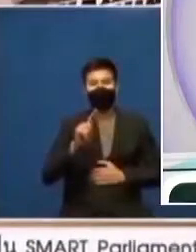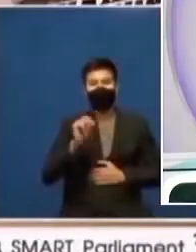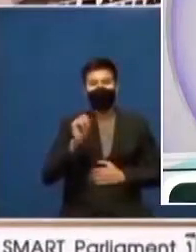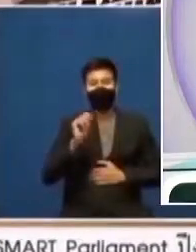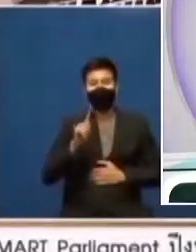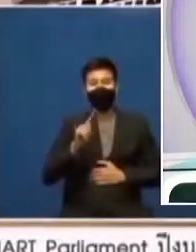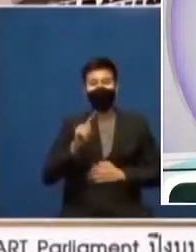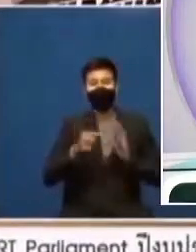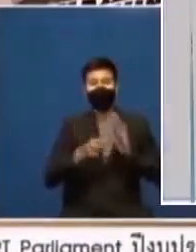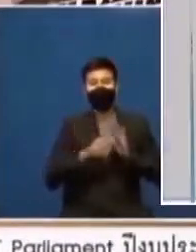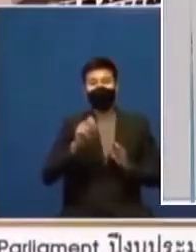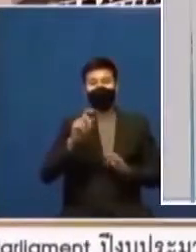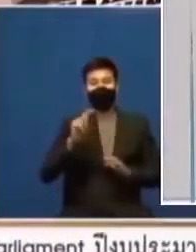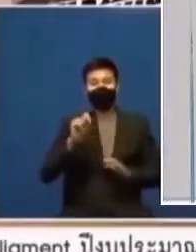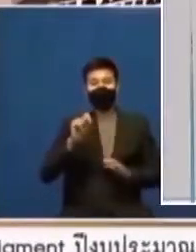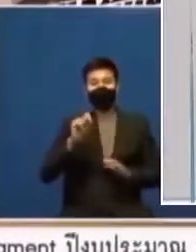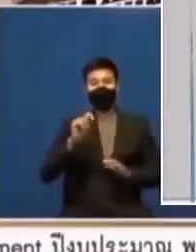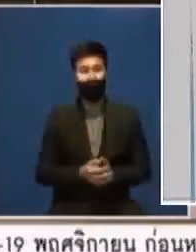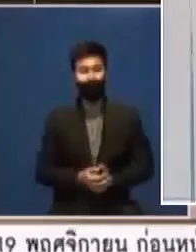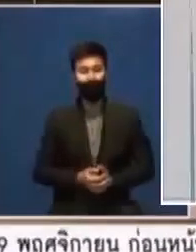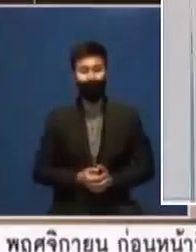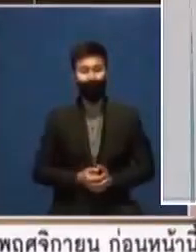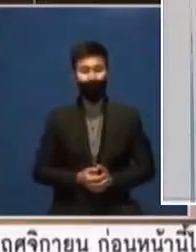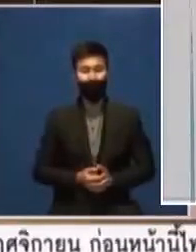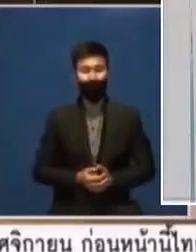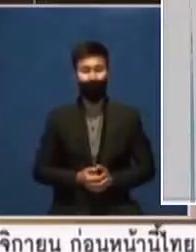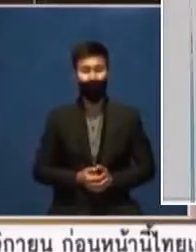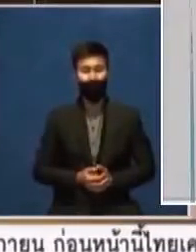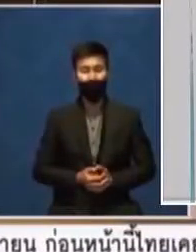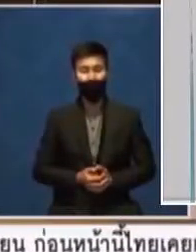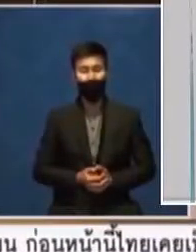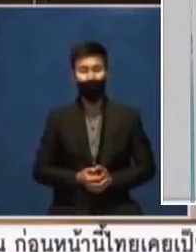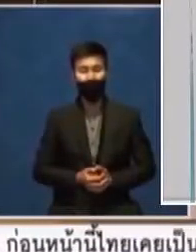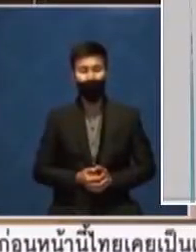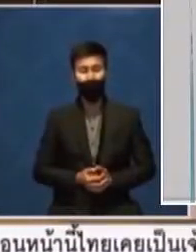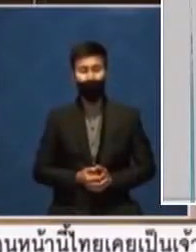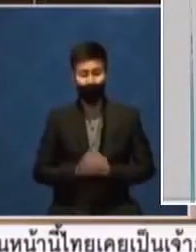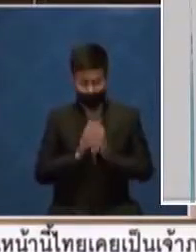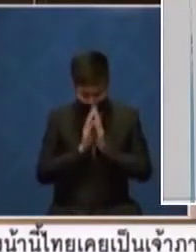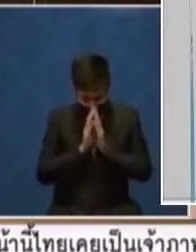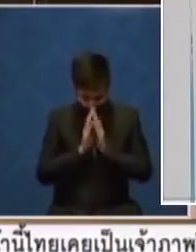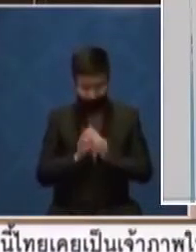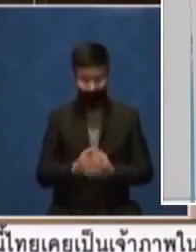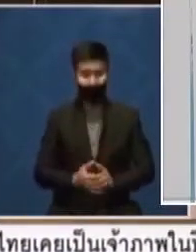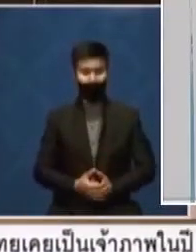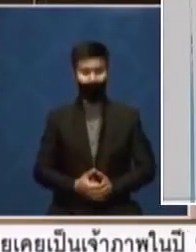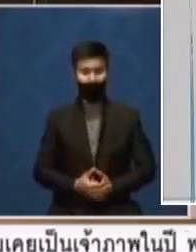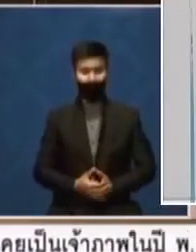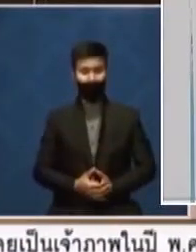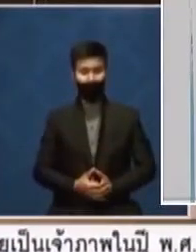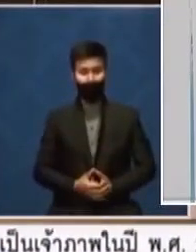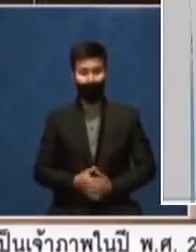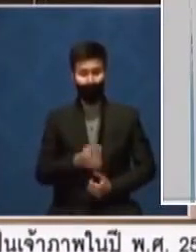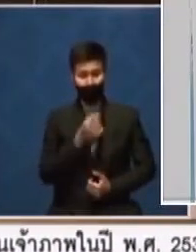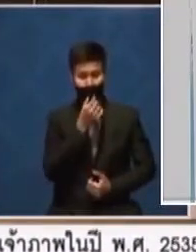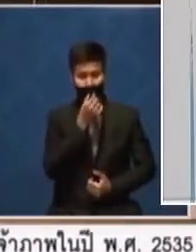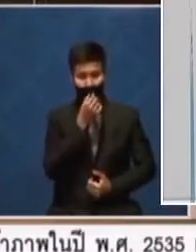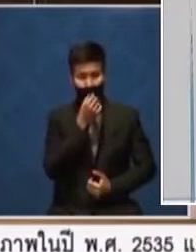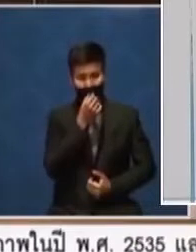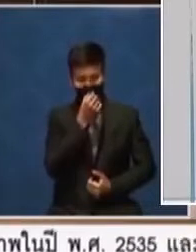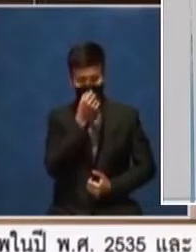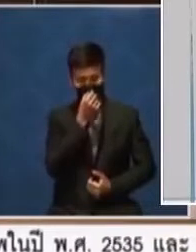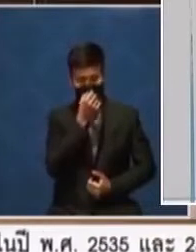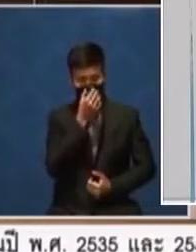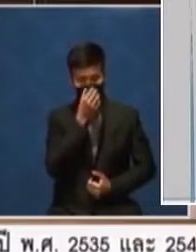ศในช่วงเวลาที่ชุลมุนตรงนั้นที่ท่านประธานบอกว่านั่งนะครับนั่งนะครับถ้าไม่นั่งผมจะยืนเนี่ยนะคะไม่มีภาพออกม